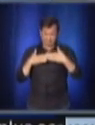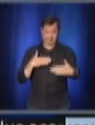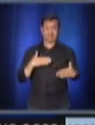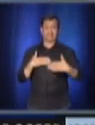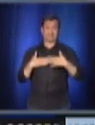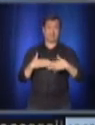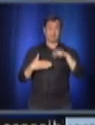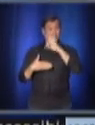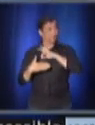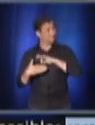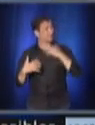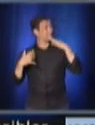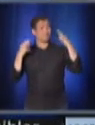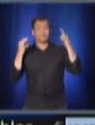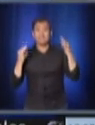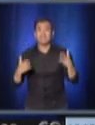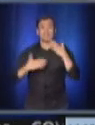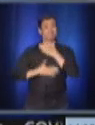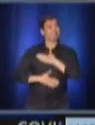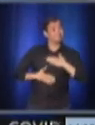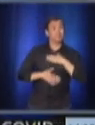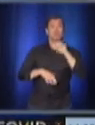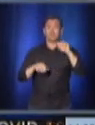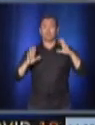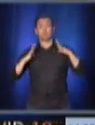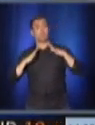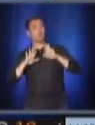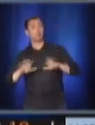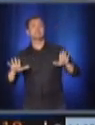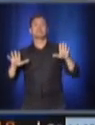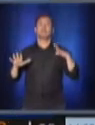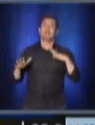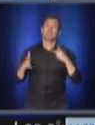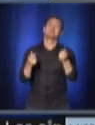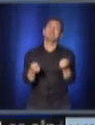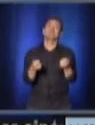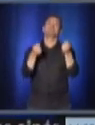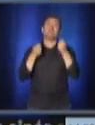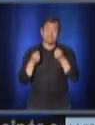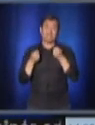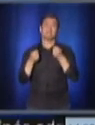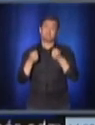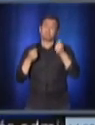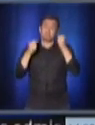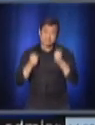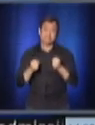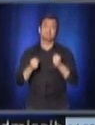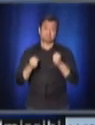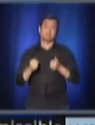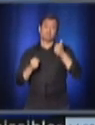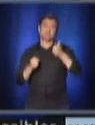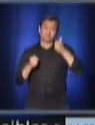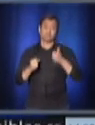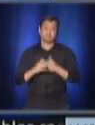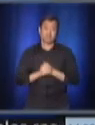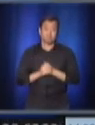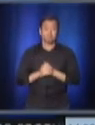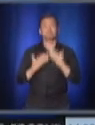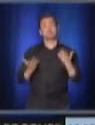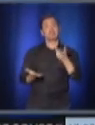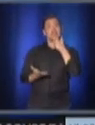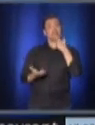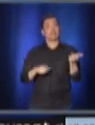beau temps pour se détendre, mais surtout en demeurant prudent le plus possible. Now, a few words in